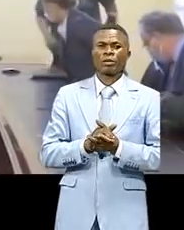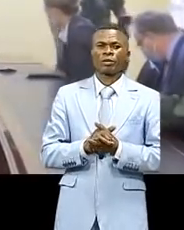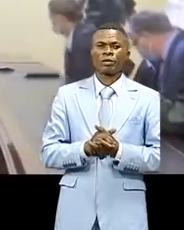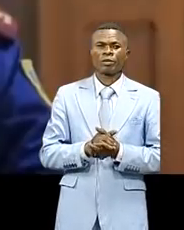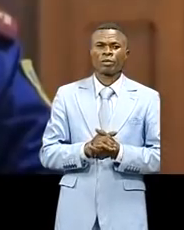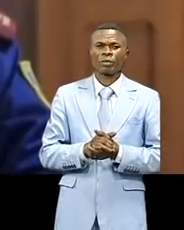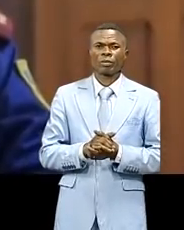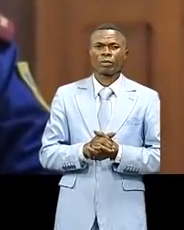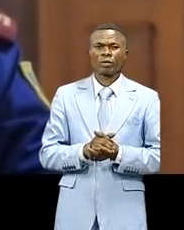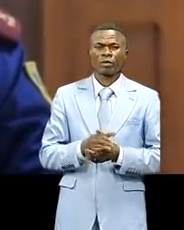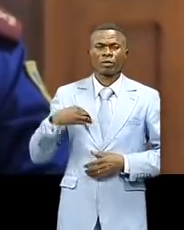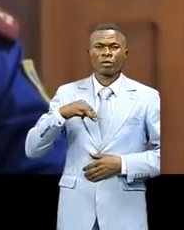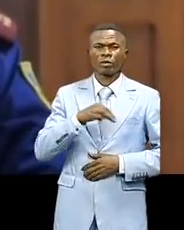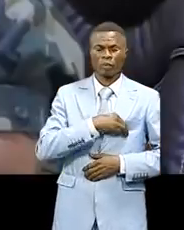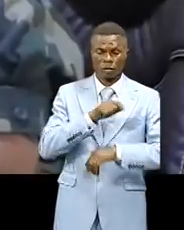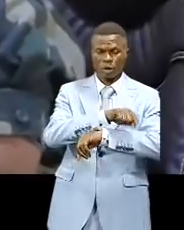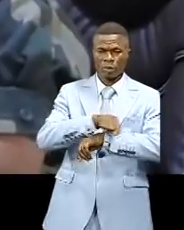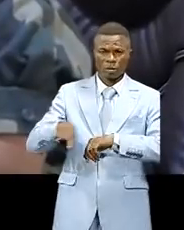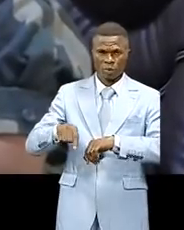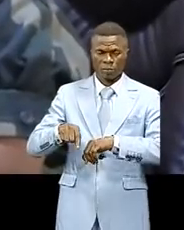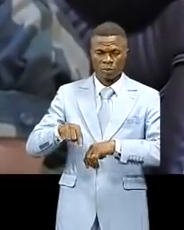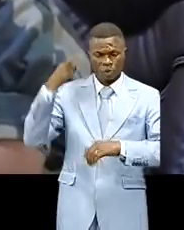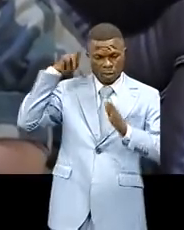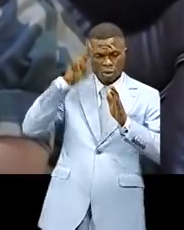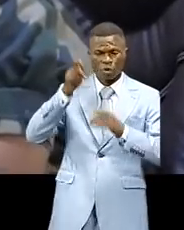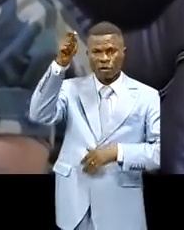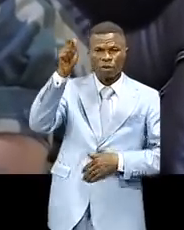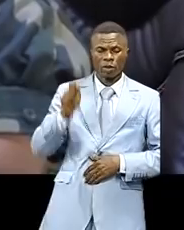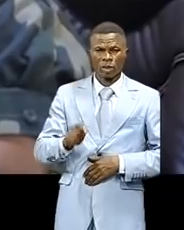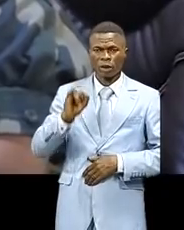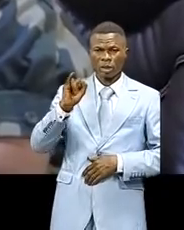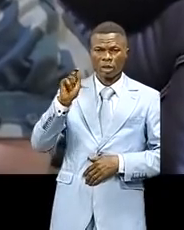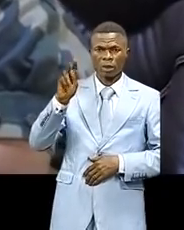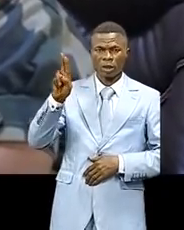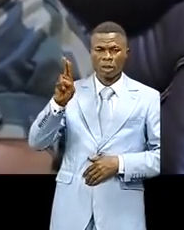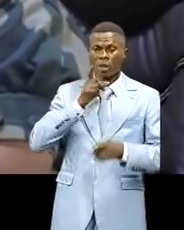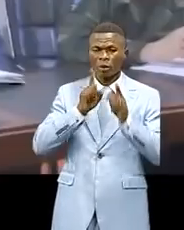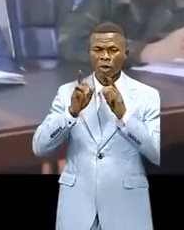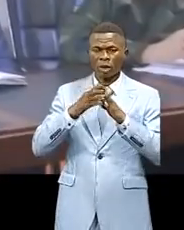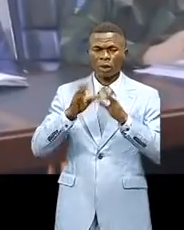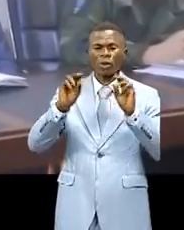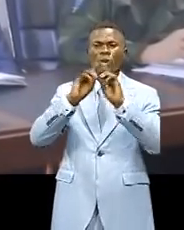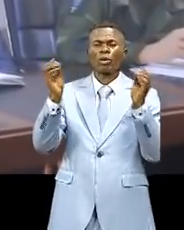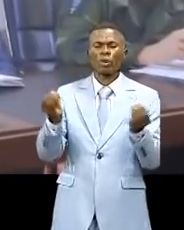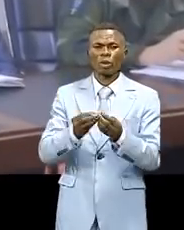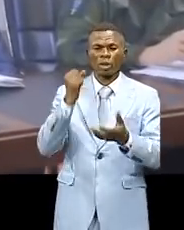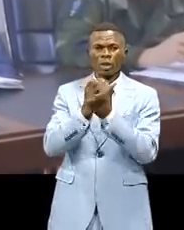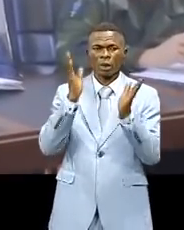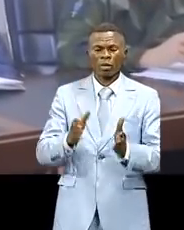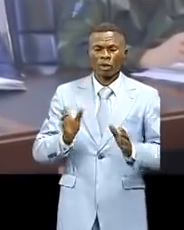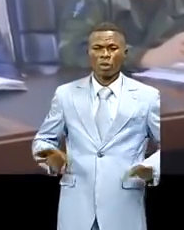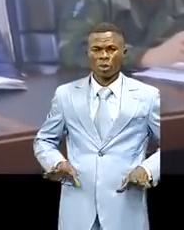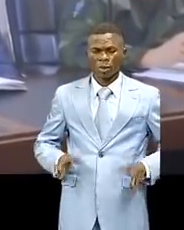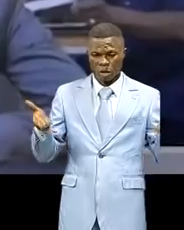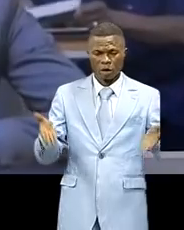le membre de son cabinet le gouverneur militaire de l'ituri a échangé avec la délégation de l'ambassade de suède à